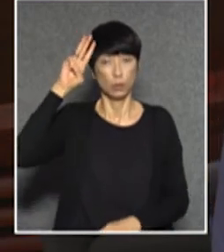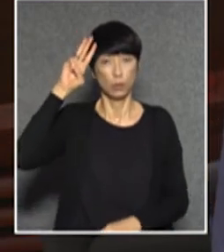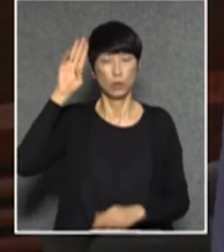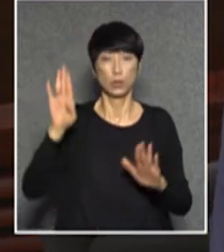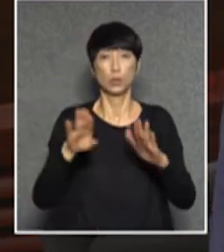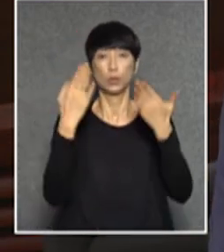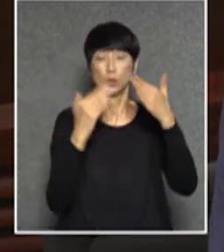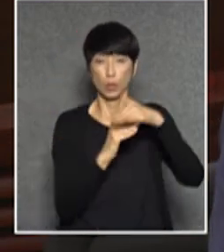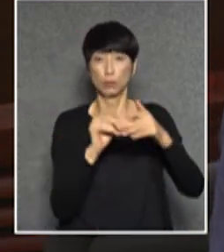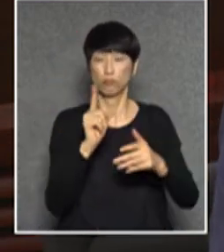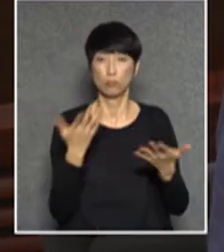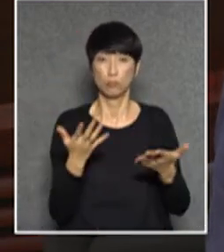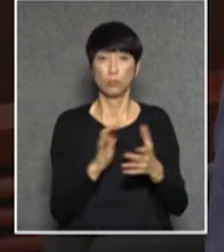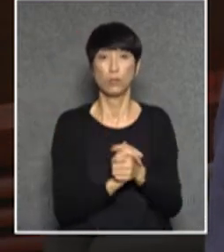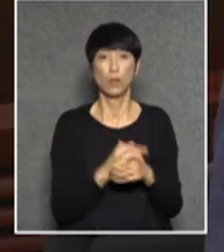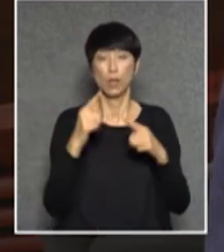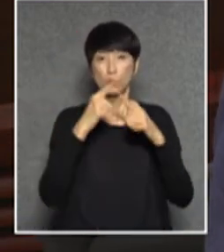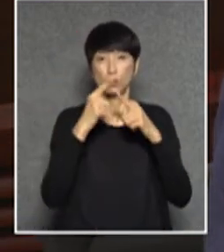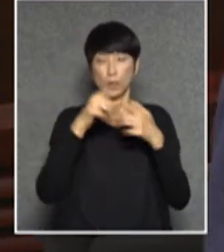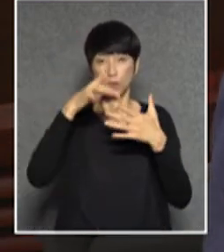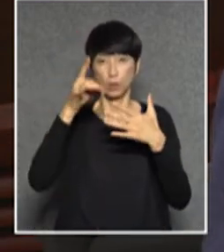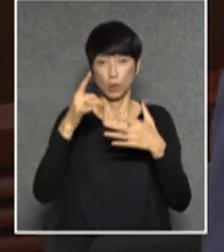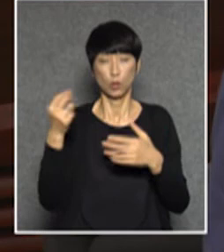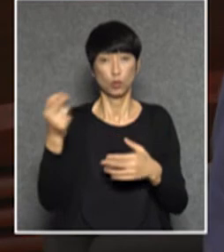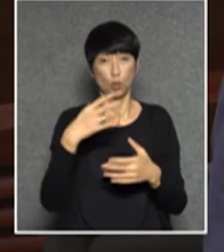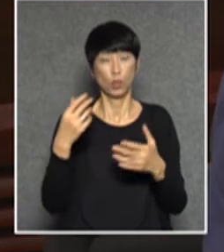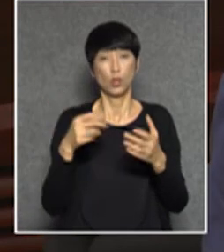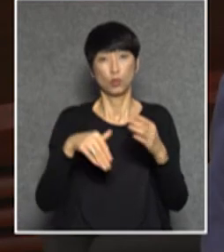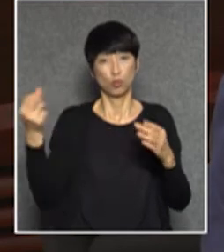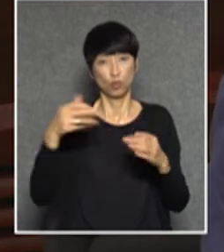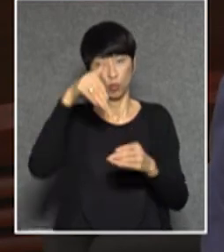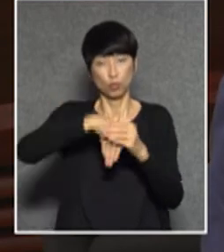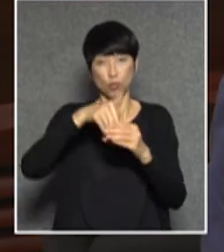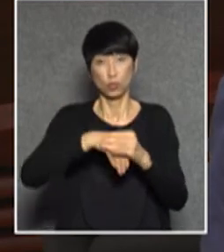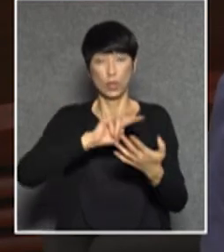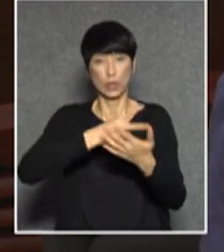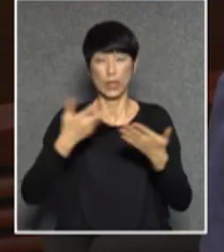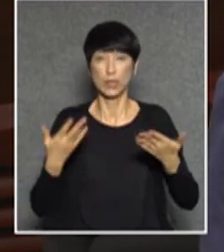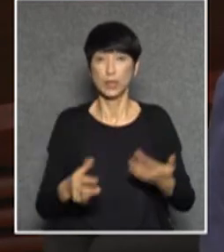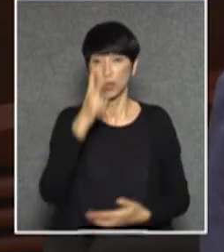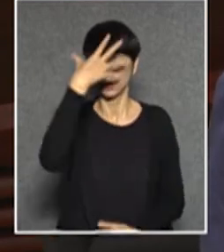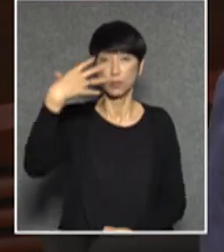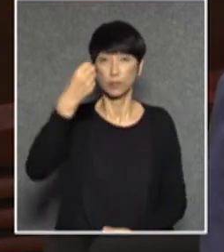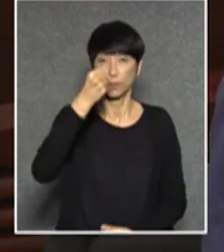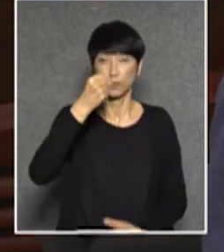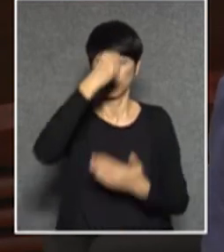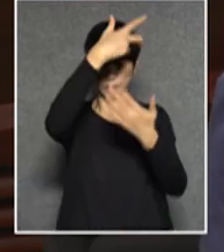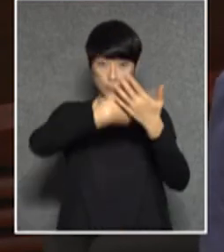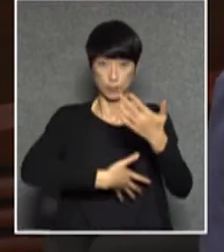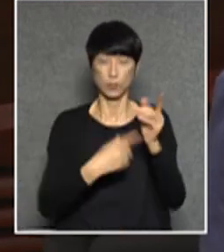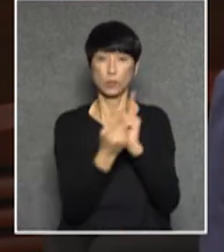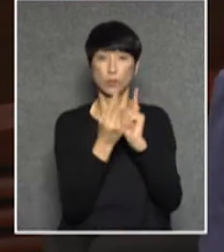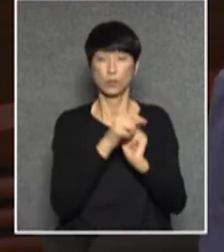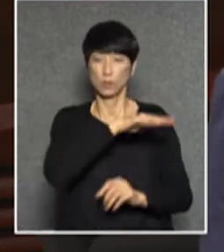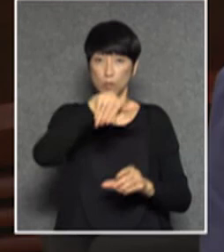政長官人選不獲任命的重選安排，我們建議修改現行行政長官選舉條例，對普選行